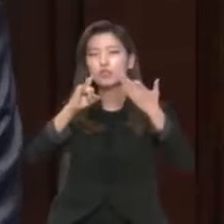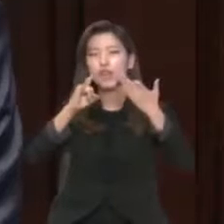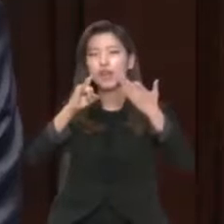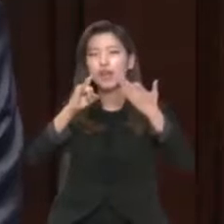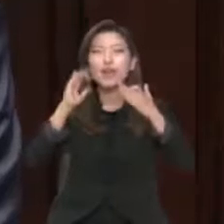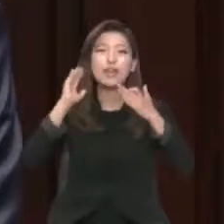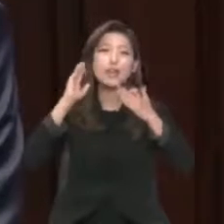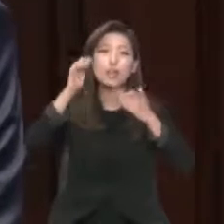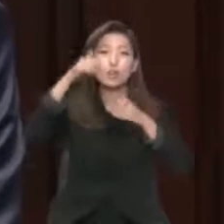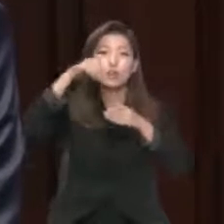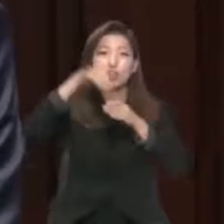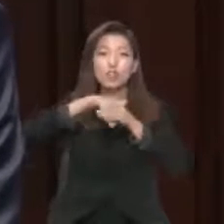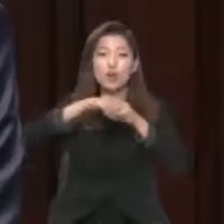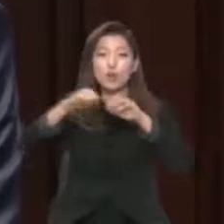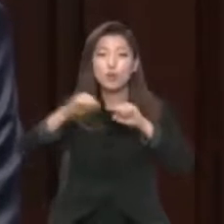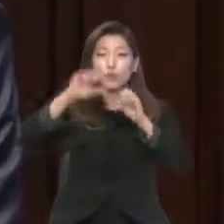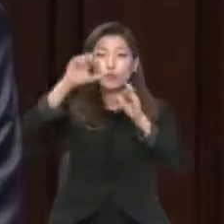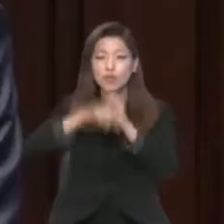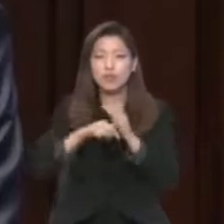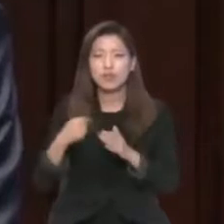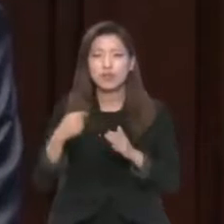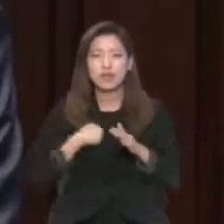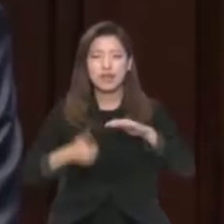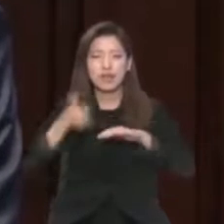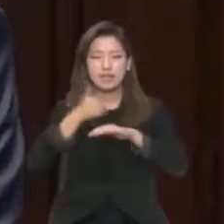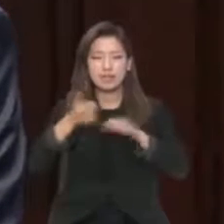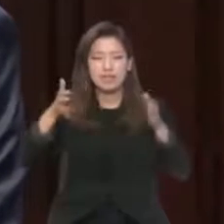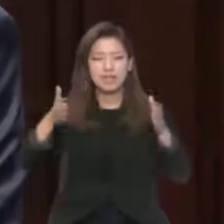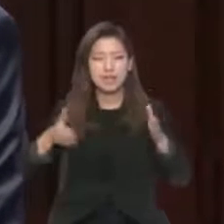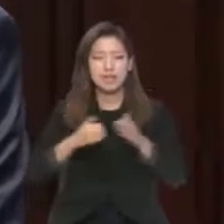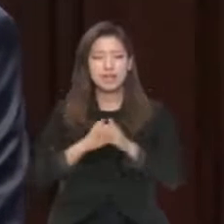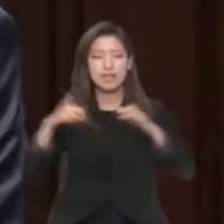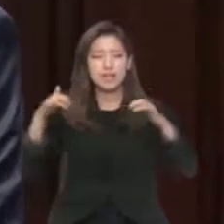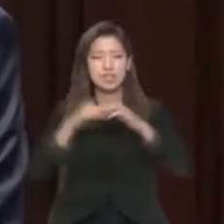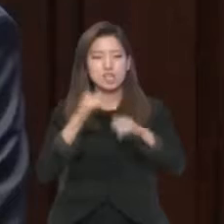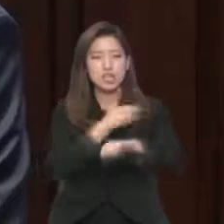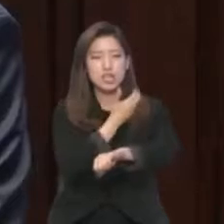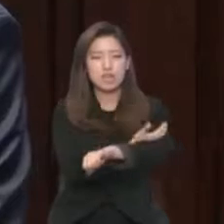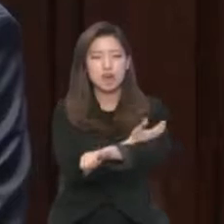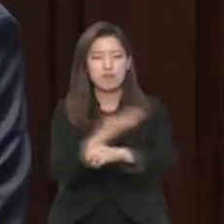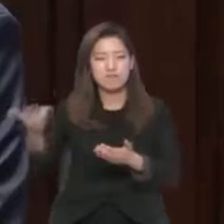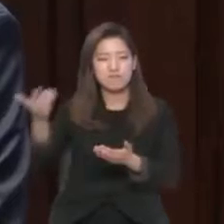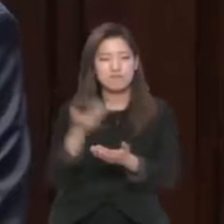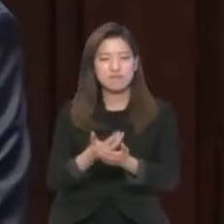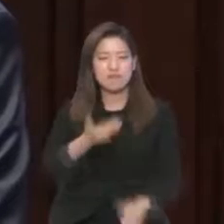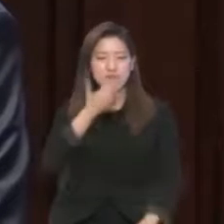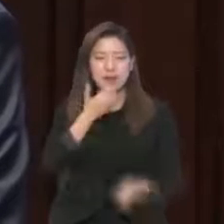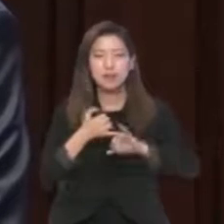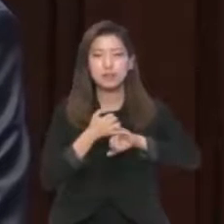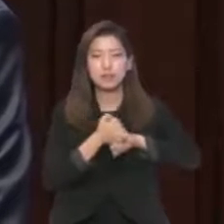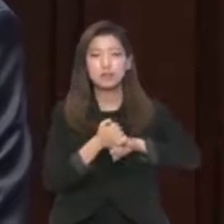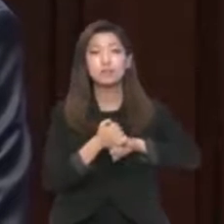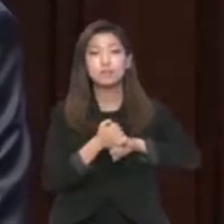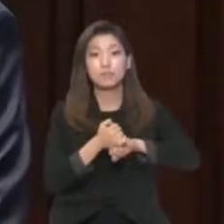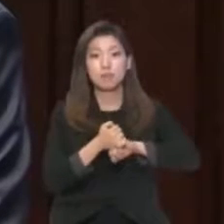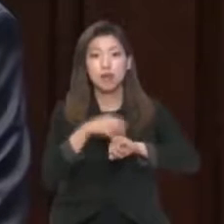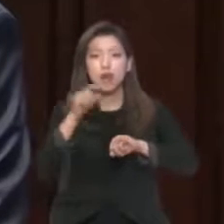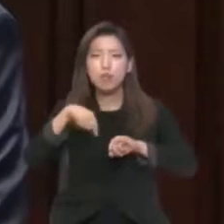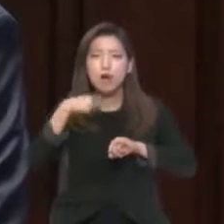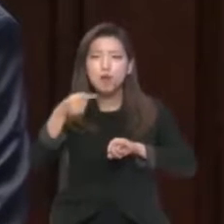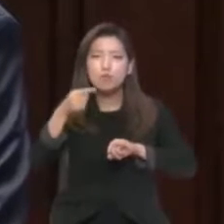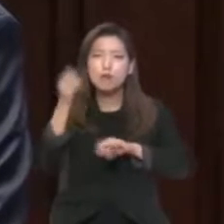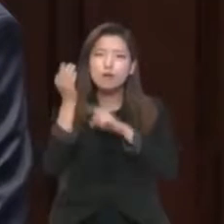시절 임기 이내 전작권을 환수한다고 하셨습니다. 그리고 이어지는 발언에서 조금씩 조금씩 밀리는